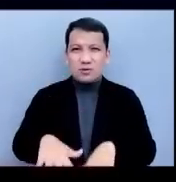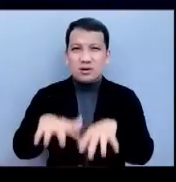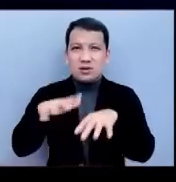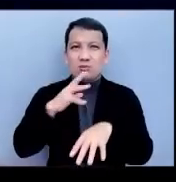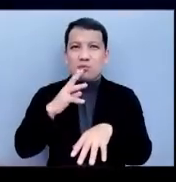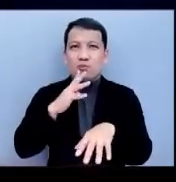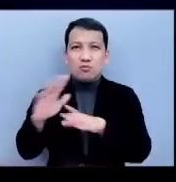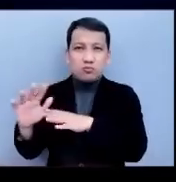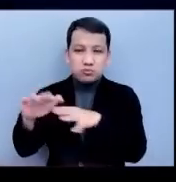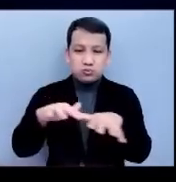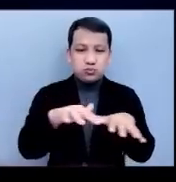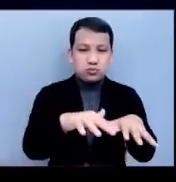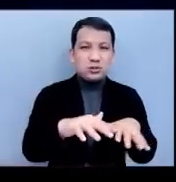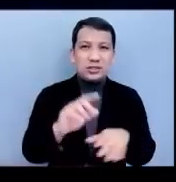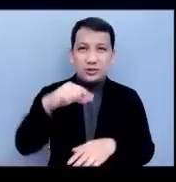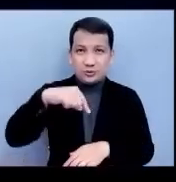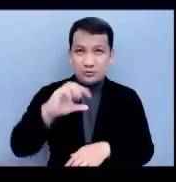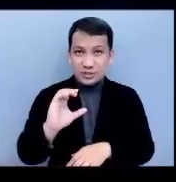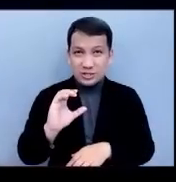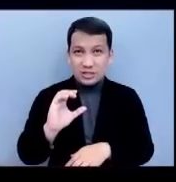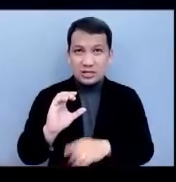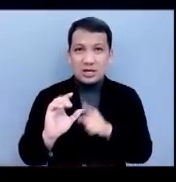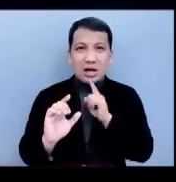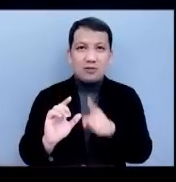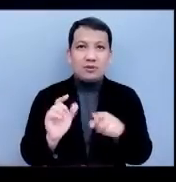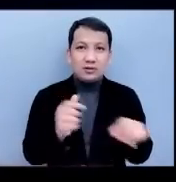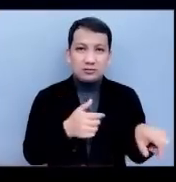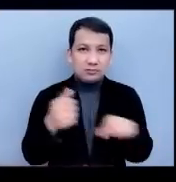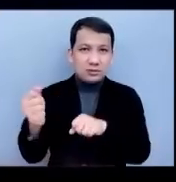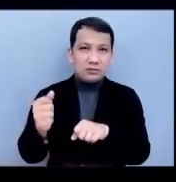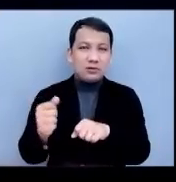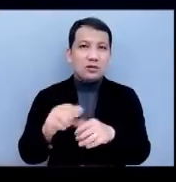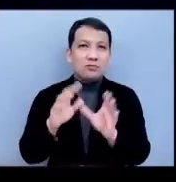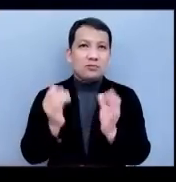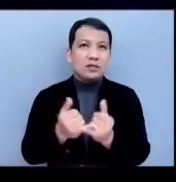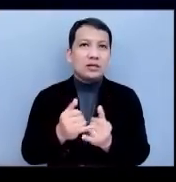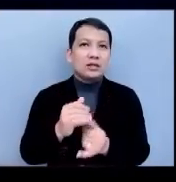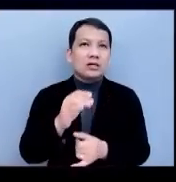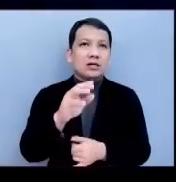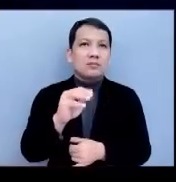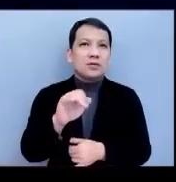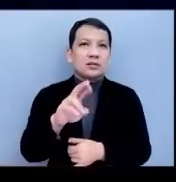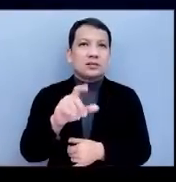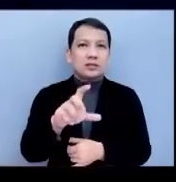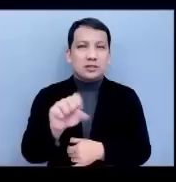sinuong ng mga rescuer para mailikas ang mga residente sa Barangay Manresa.